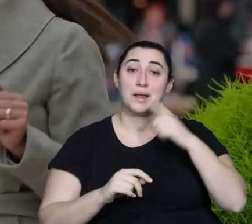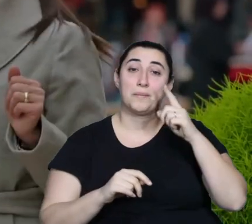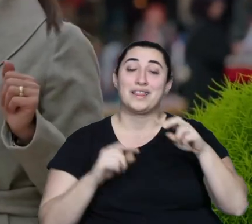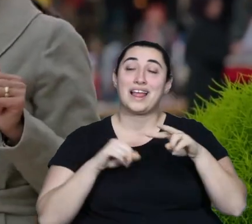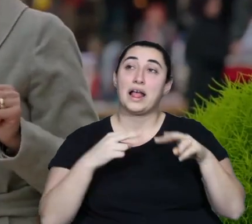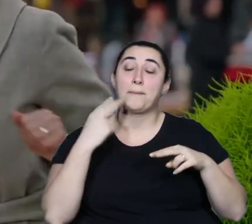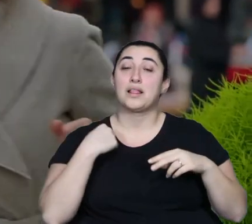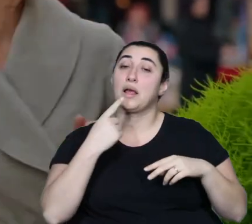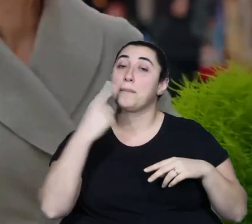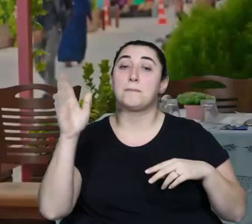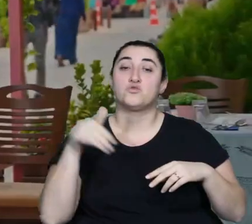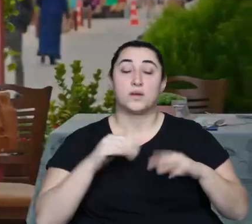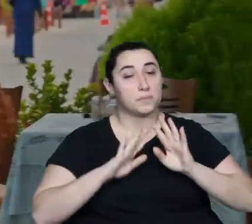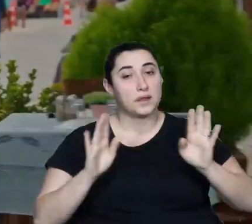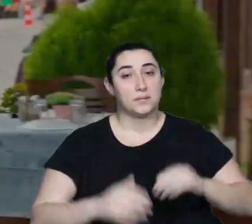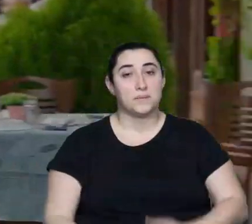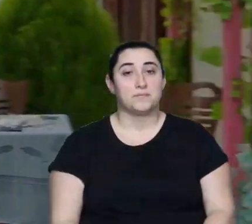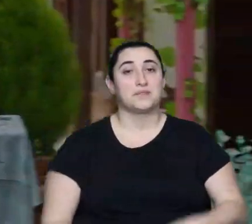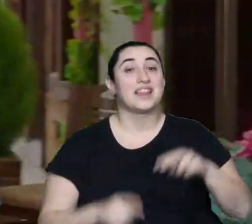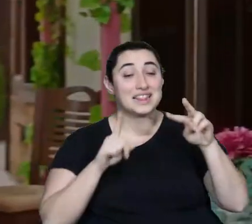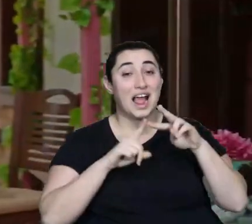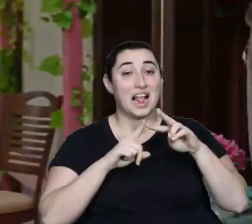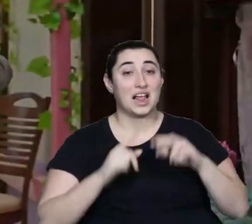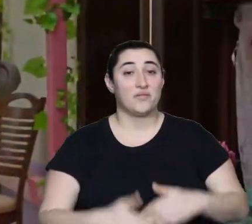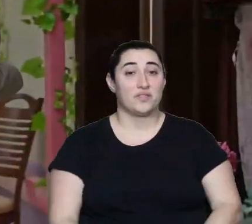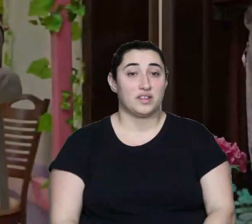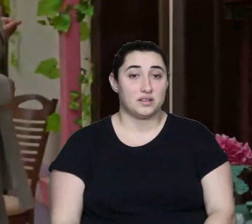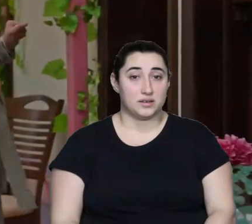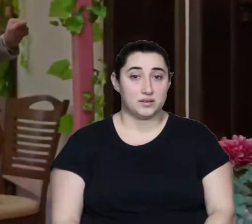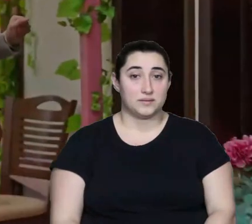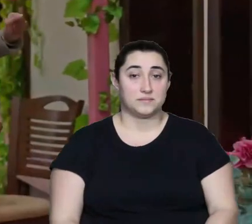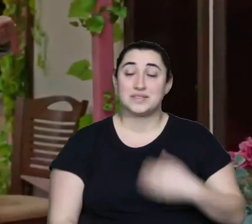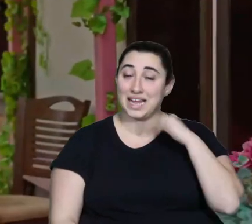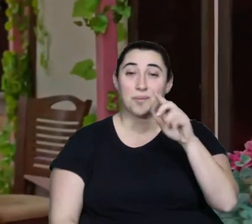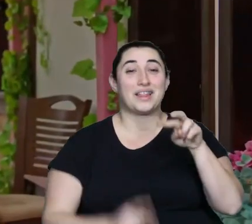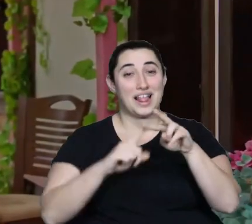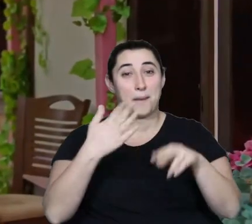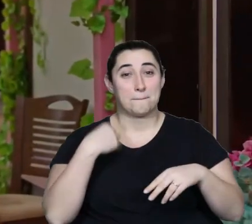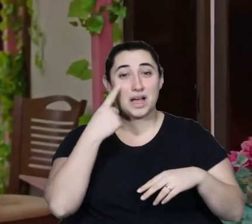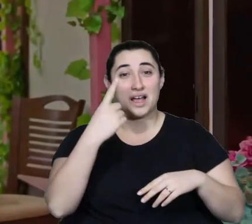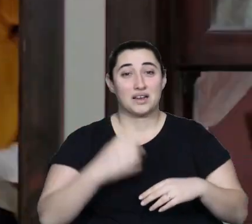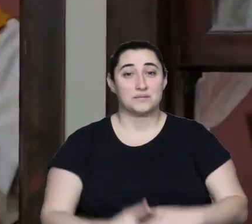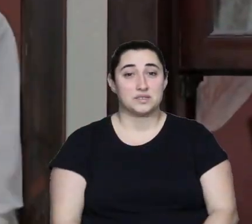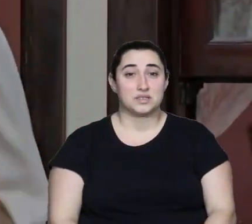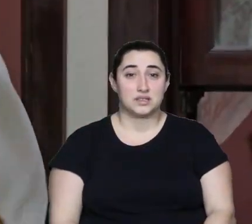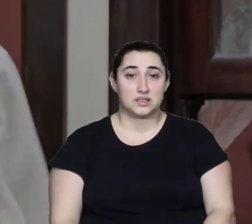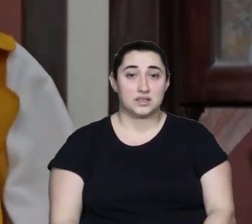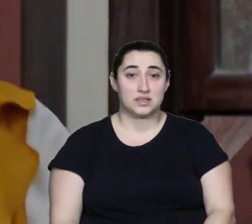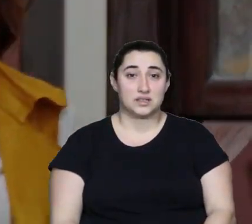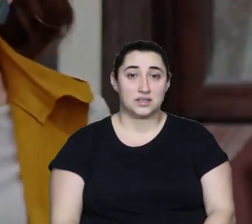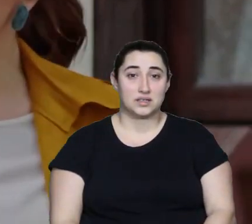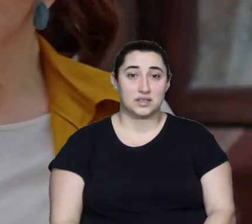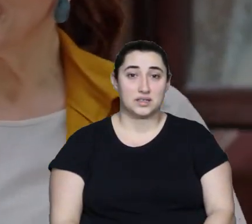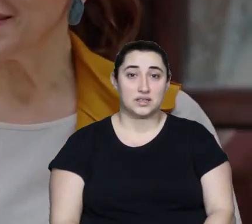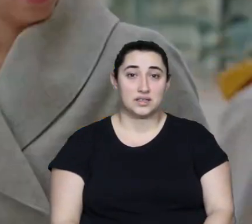Nalan ablana sesleneyim. Tamam hadi. Nalan! Geliyorum. Nalan bir bakar mısın?